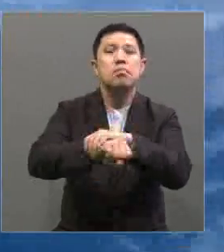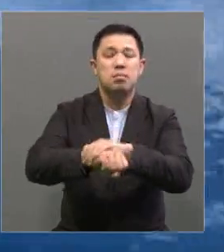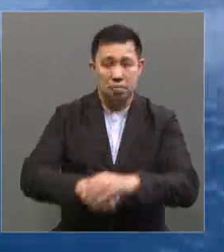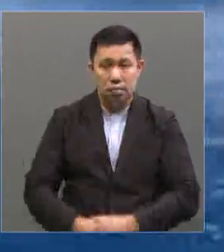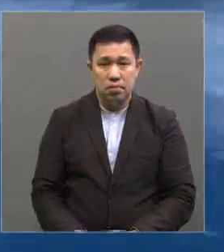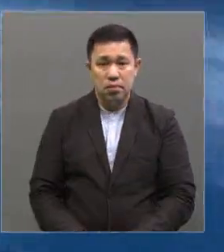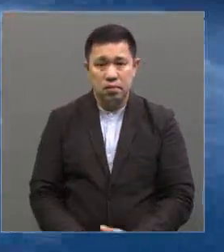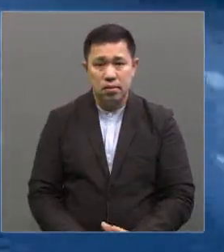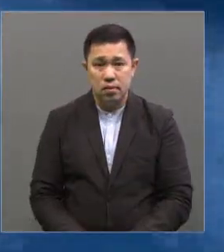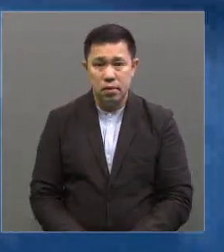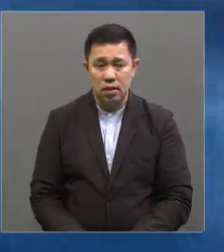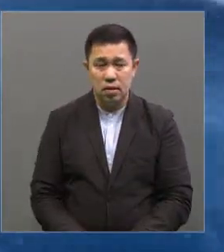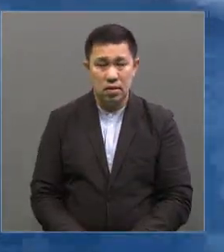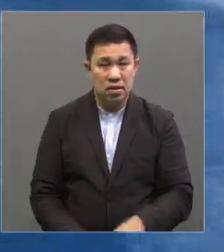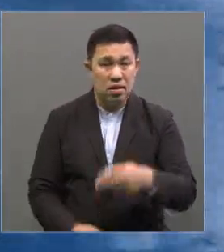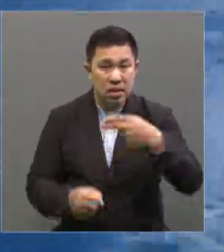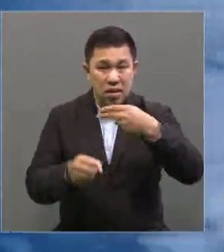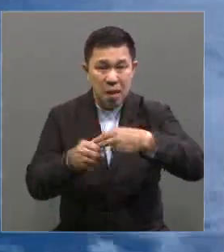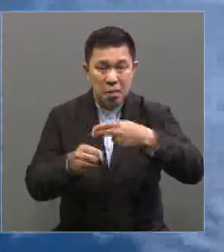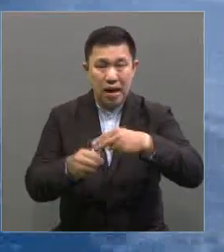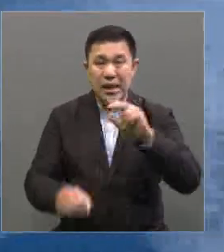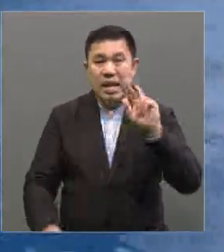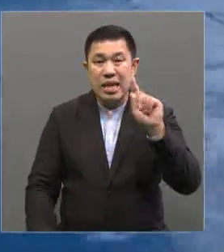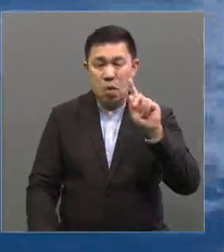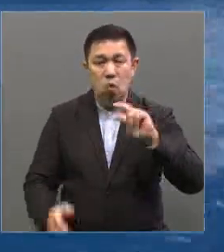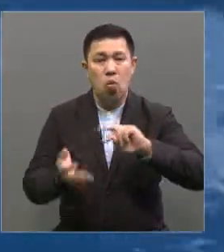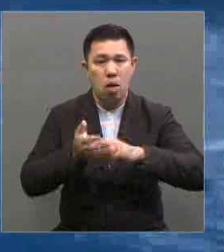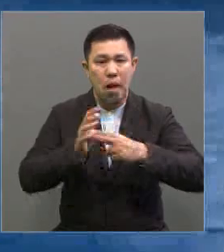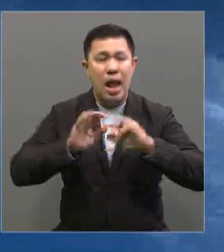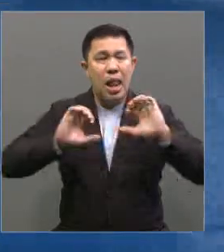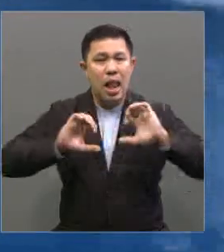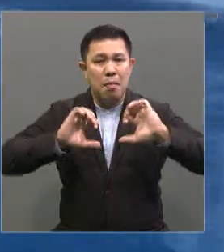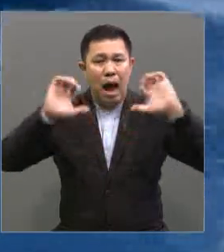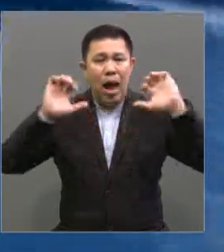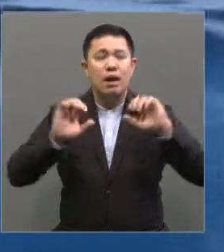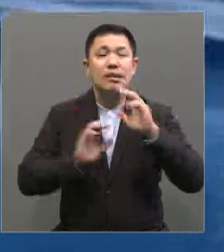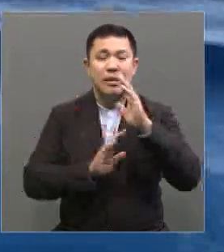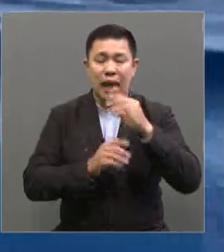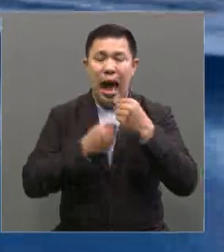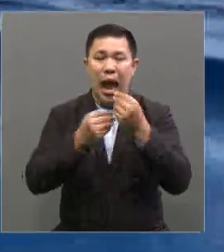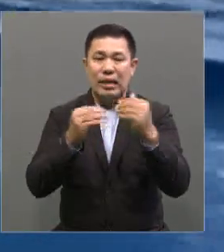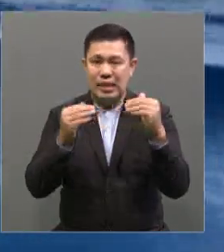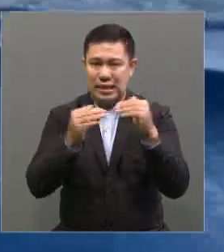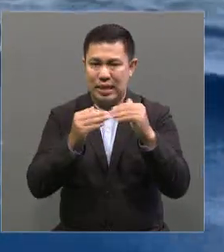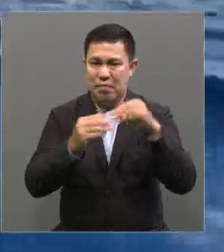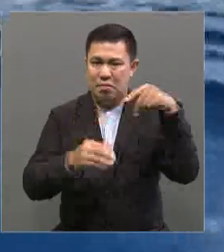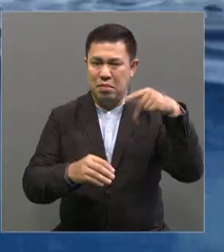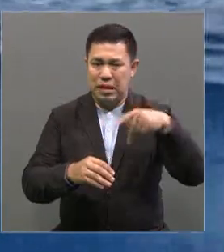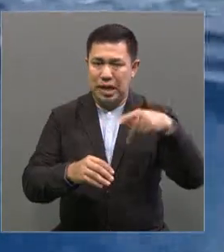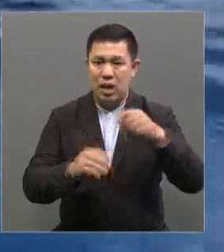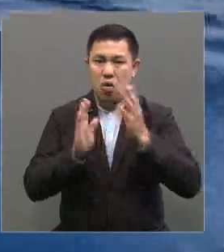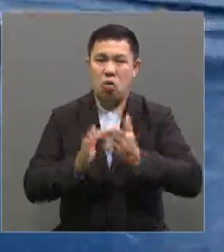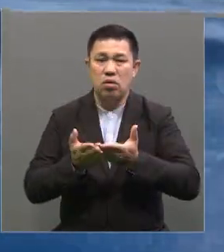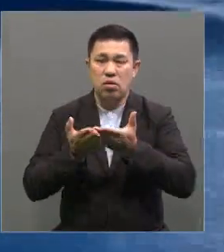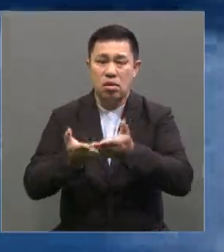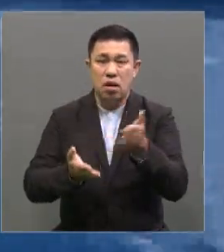อย่างที่บอกไปคุณผู้ชมคือน้ำมันเขียวเนี่ยมันเป็นน้ำมันที่รัฐบาลเขาออกสิทธิพิเศษให้กับชาวประมงที่ได้ลงทะเบียนไว้ใช่ไหมราคามันจะถู